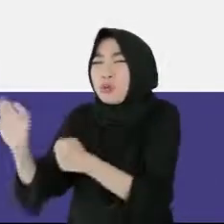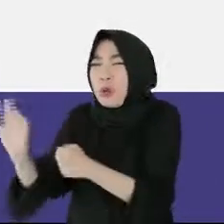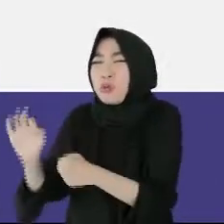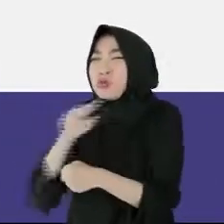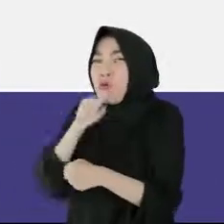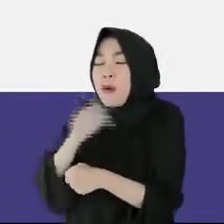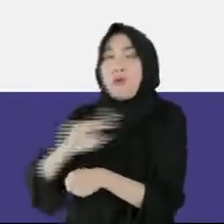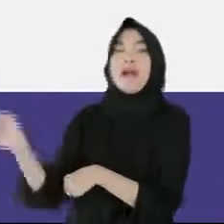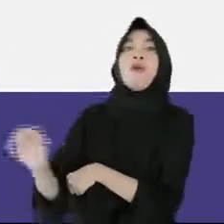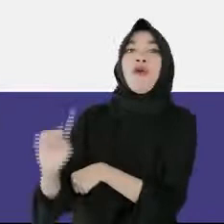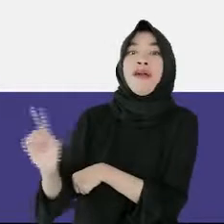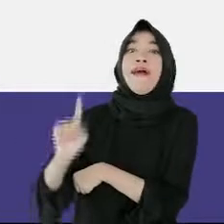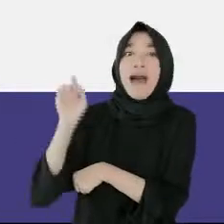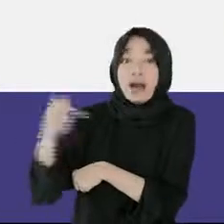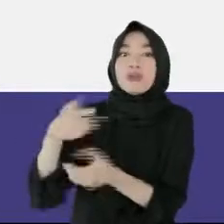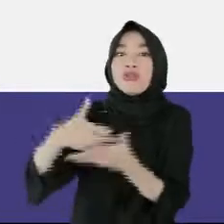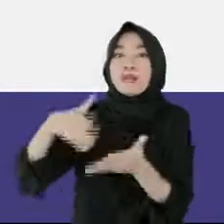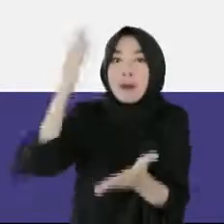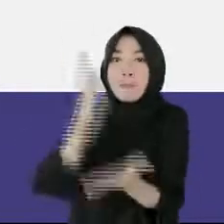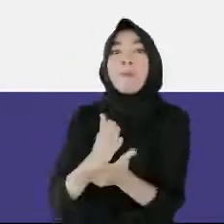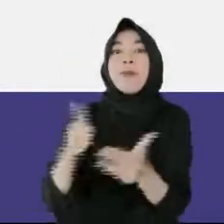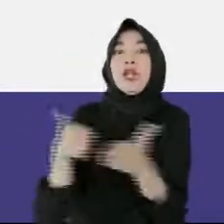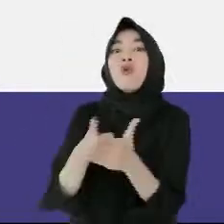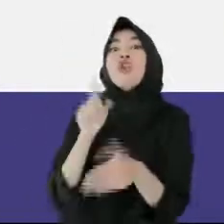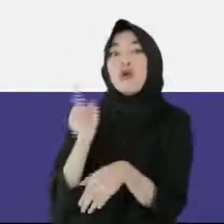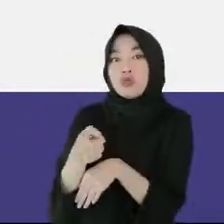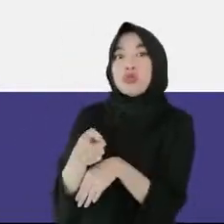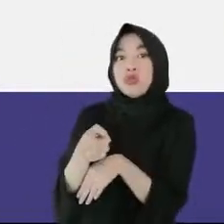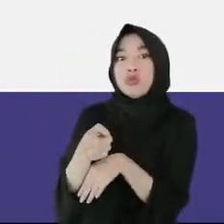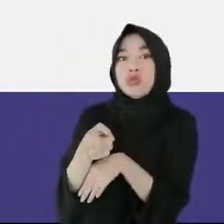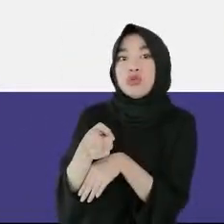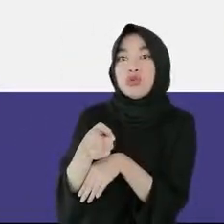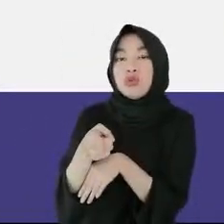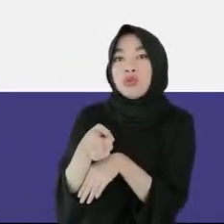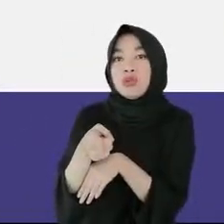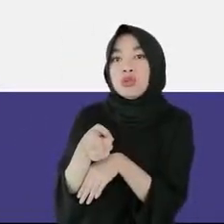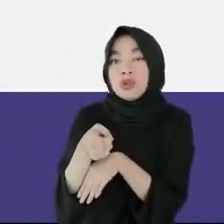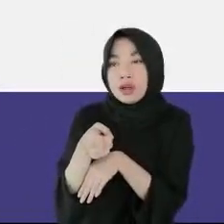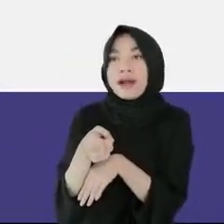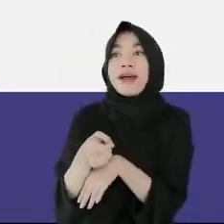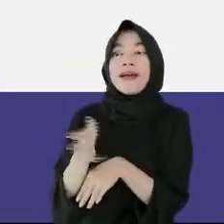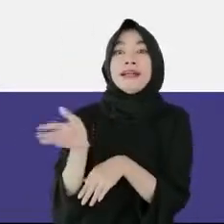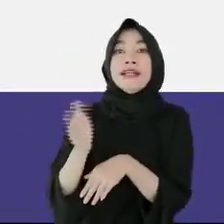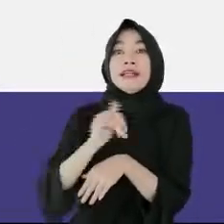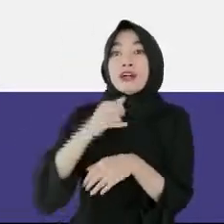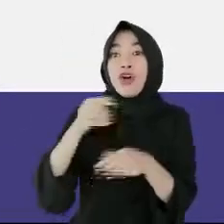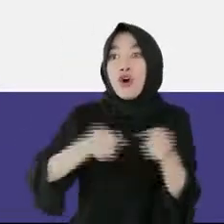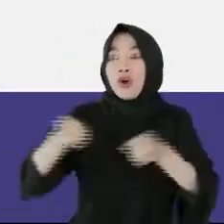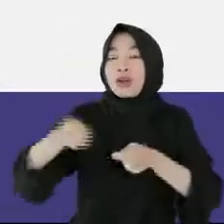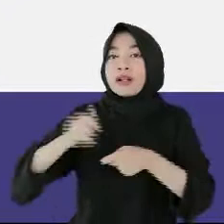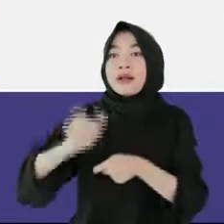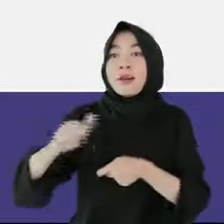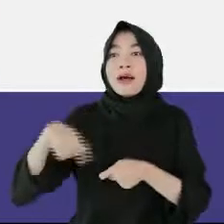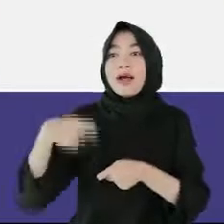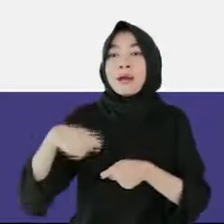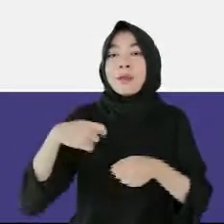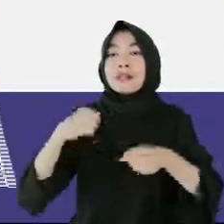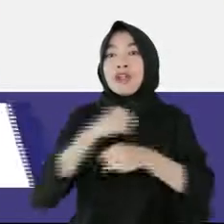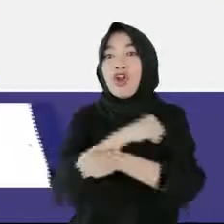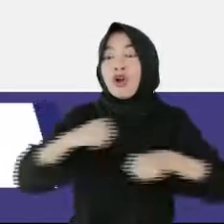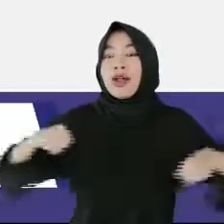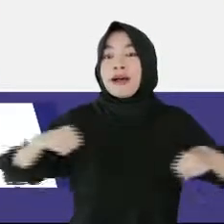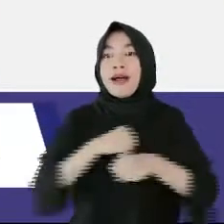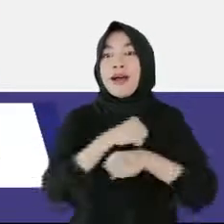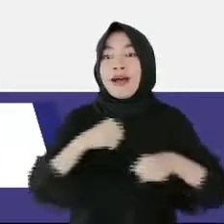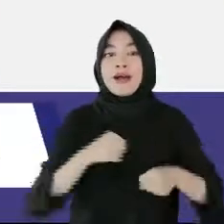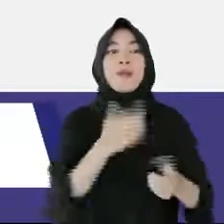tentang evaluasi PKM nah diantaranya Pak Menpora memapah meminta advis meminta